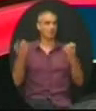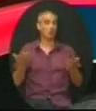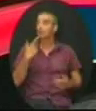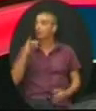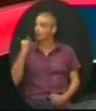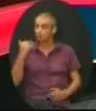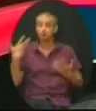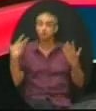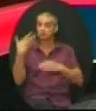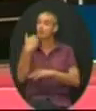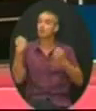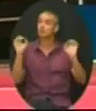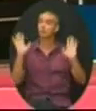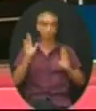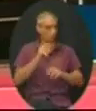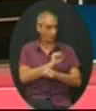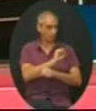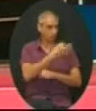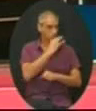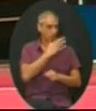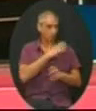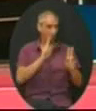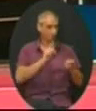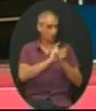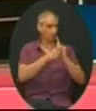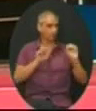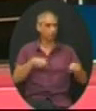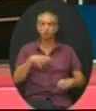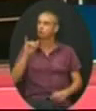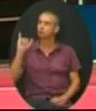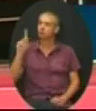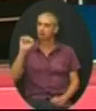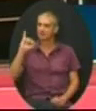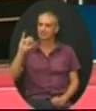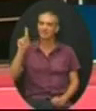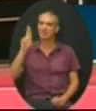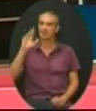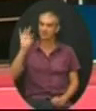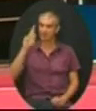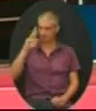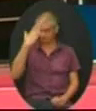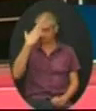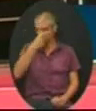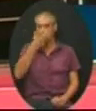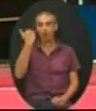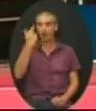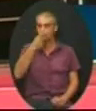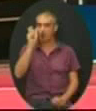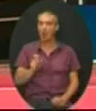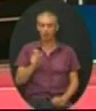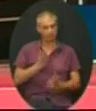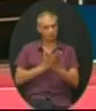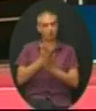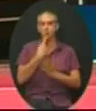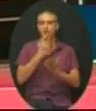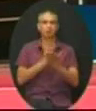משטר דמוקרטי מאוד. לאופוזיציה מותר לרצות להחליף את השלטון? אז אני אגיד לך, יוסי ורטר, את יוסי ורטר את מכירה? לפחות הוא היה אדם הגון